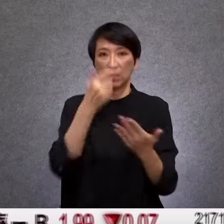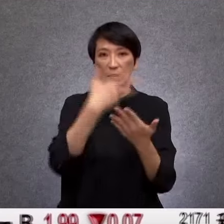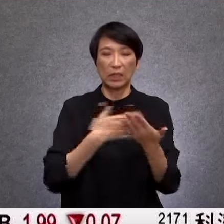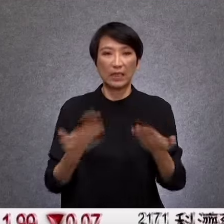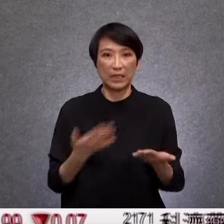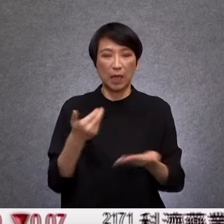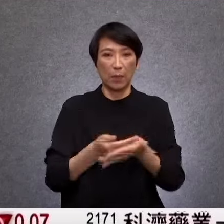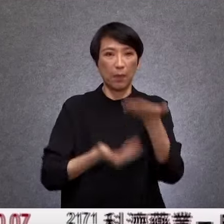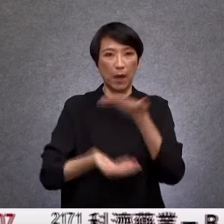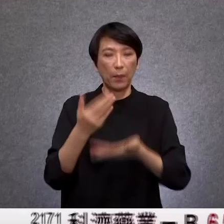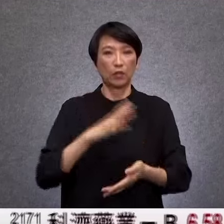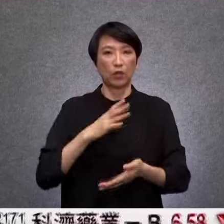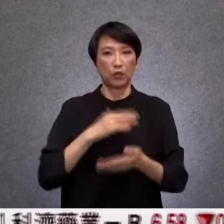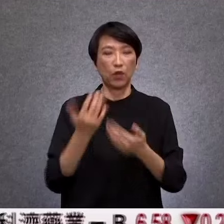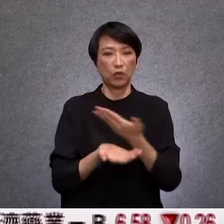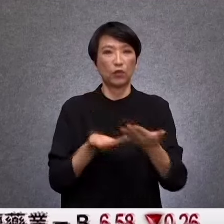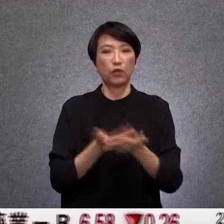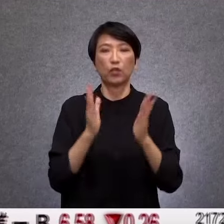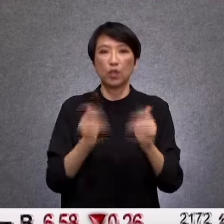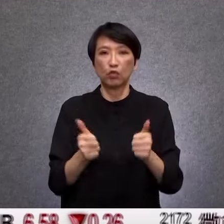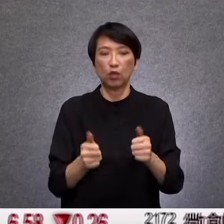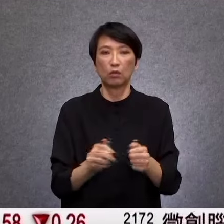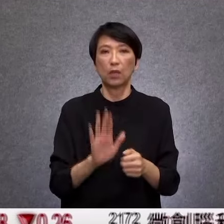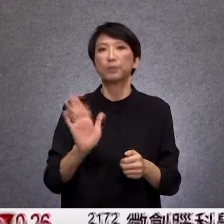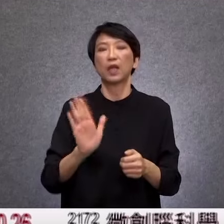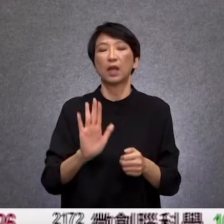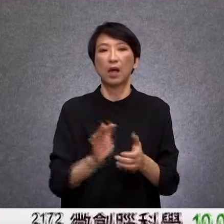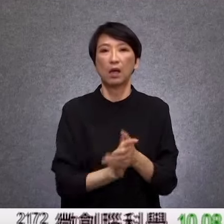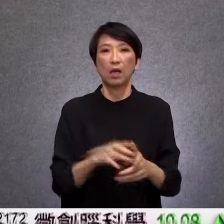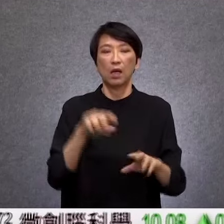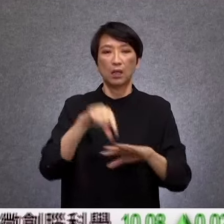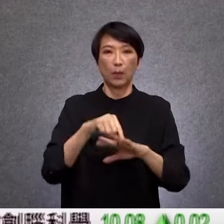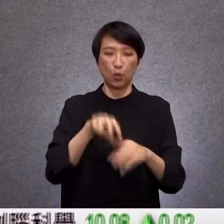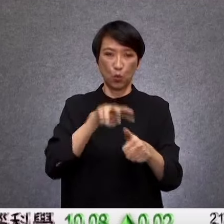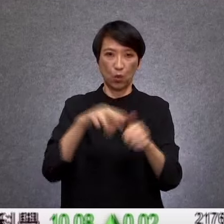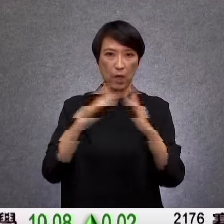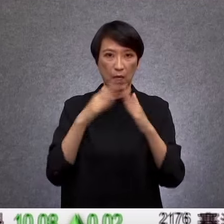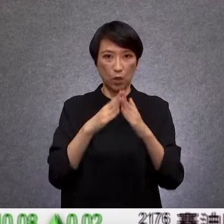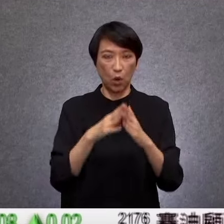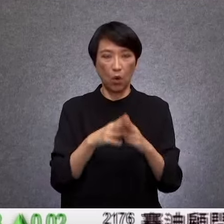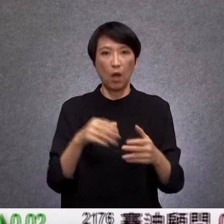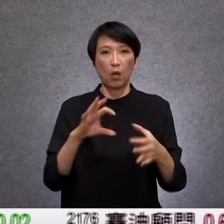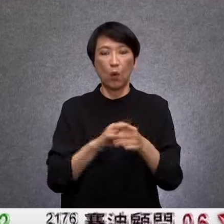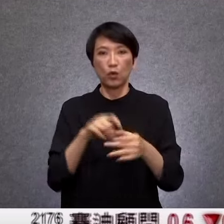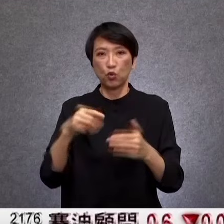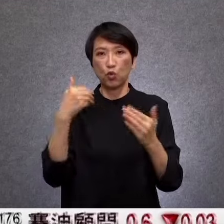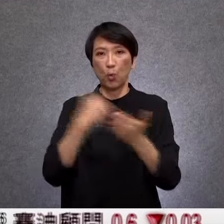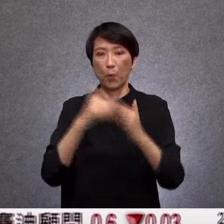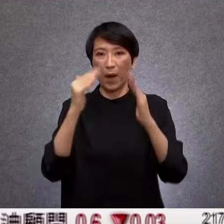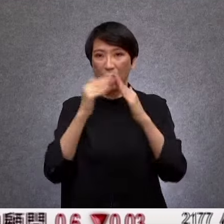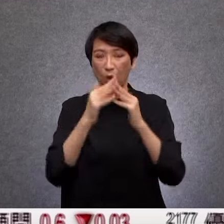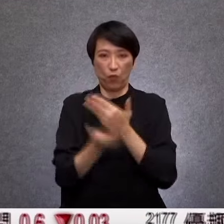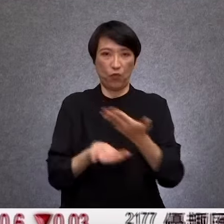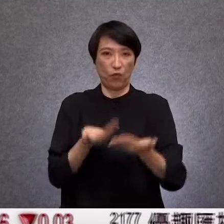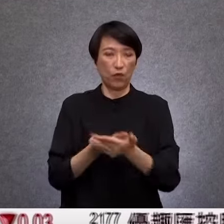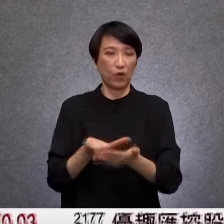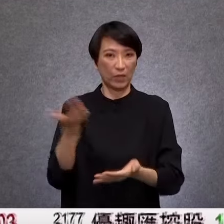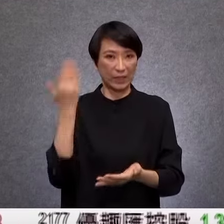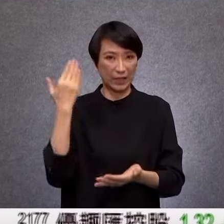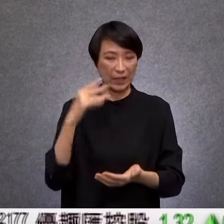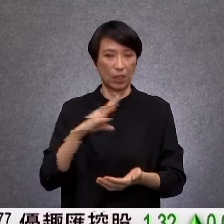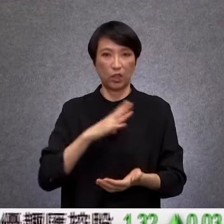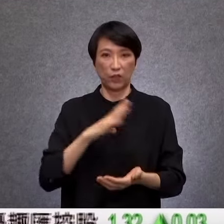嘅措施。既然個市場已經恢復正常，唔需要啦。同時請金融管理局咧，就住啲人買樓做按